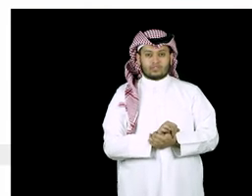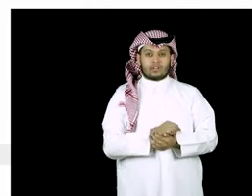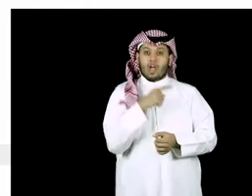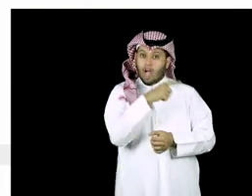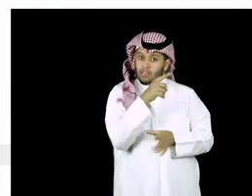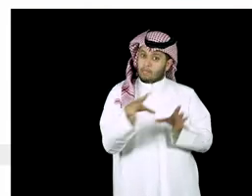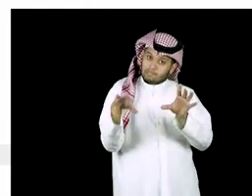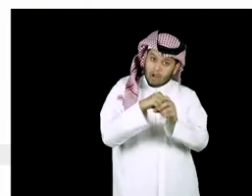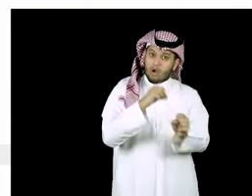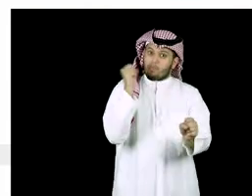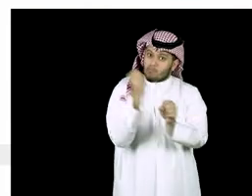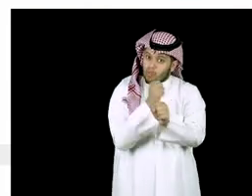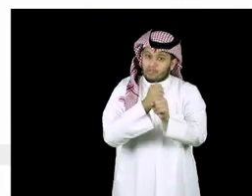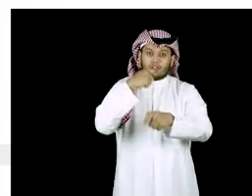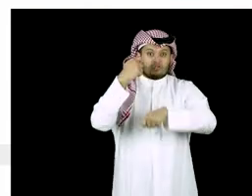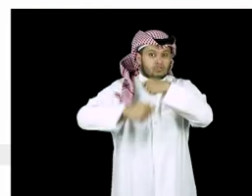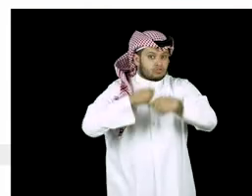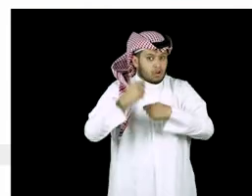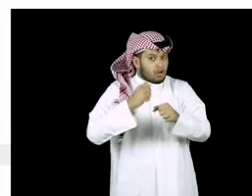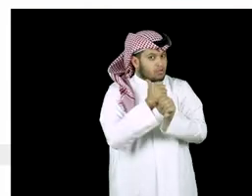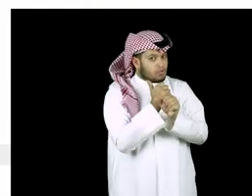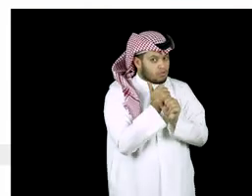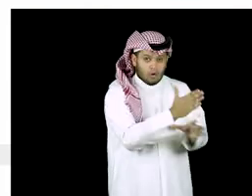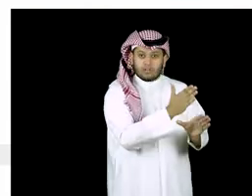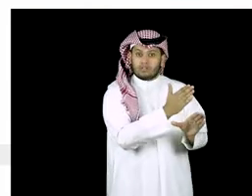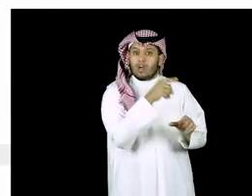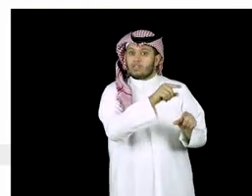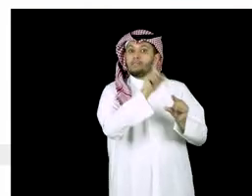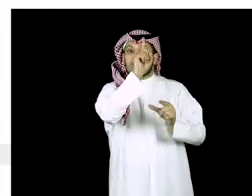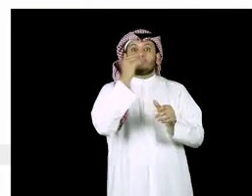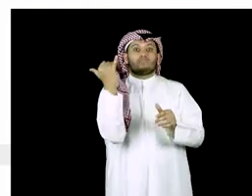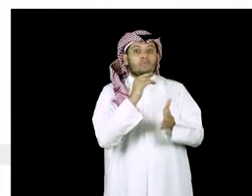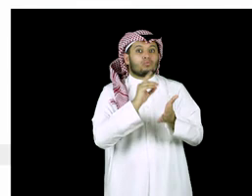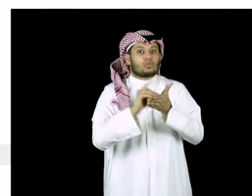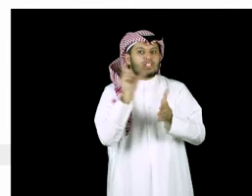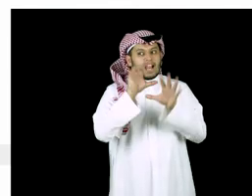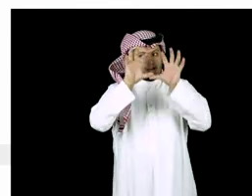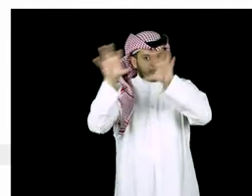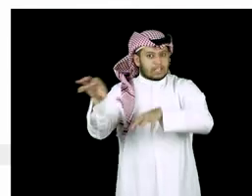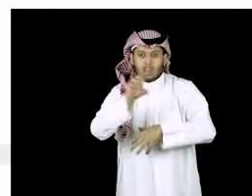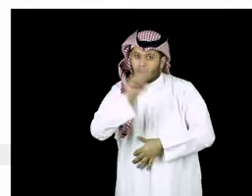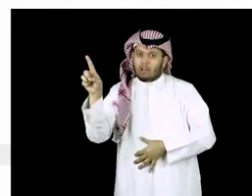مزاولة بعض الأعمال كالتجارة بشرط عدم الإضرار بالمسلمين،